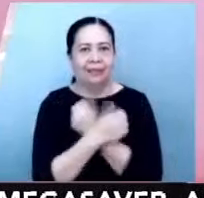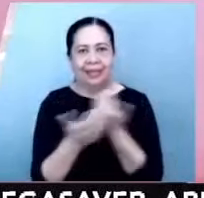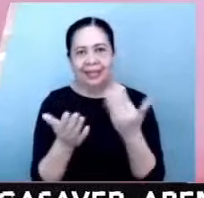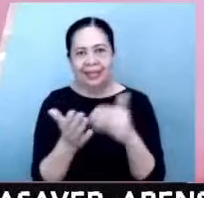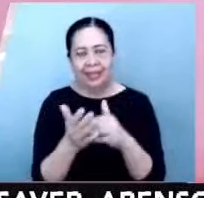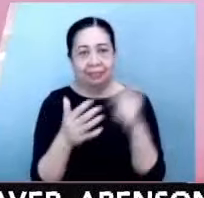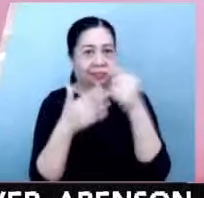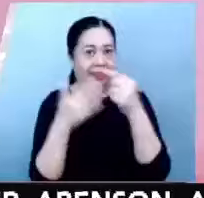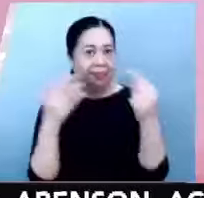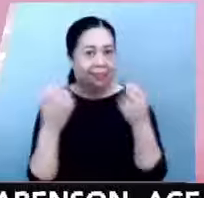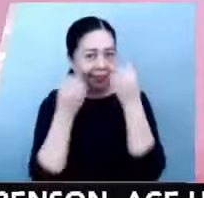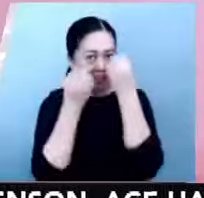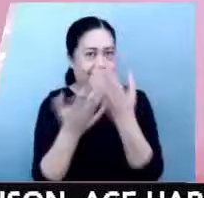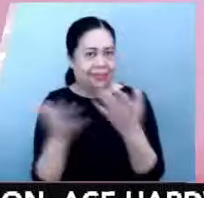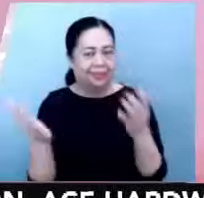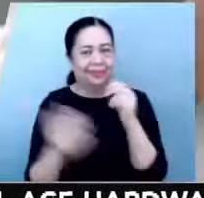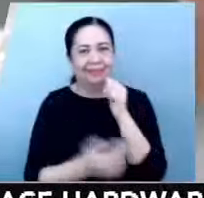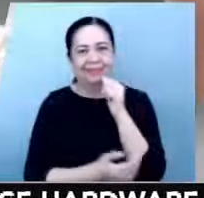ni Aubrey Carampel.